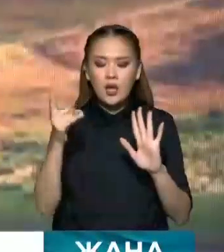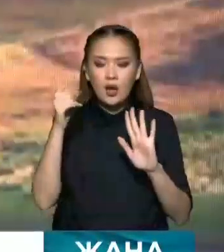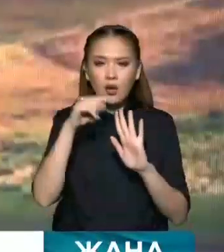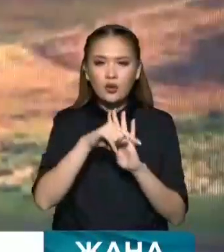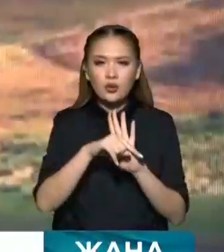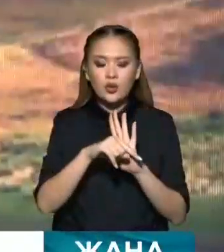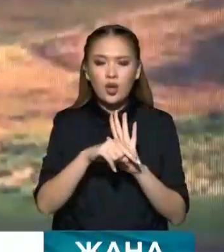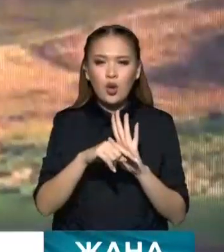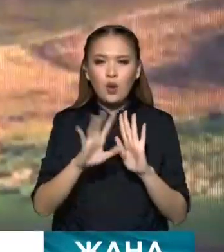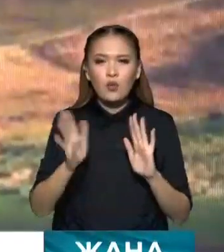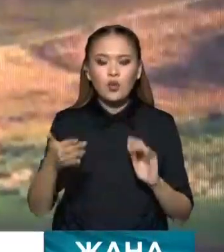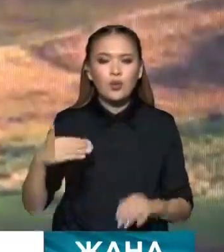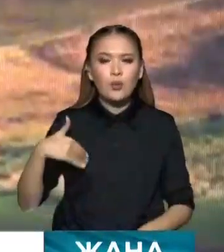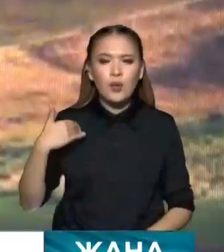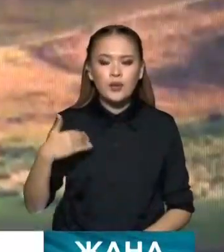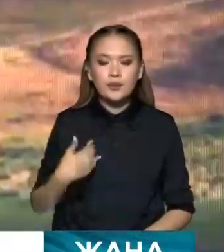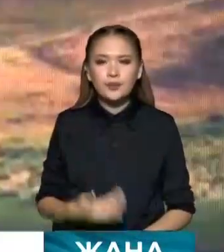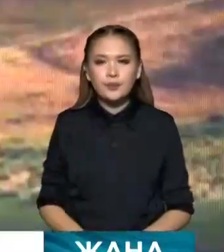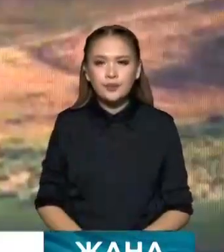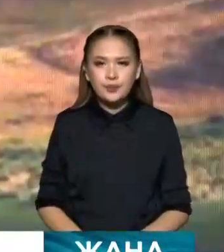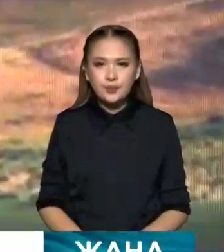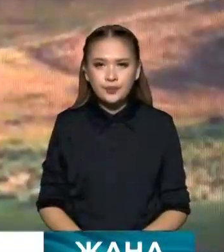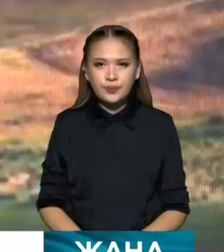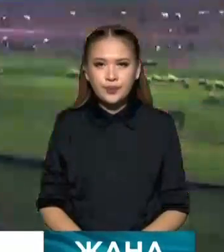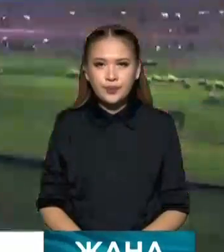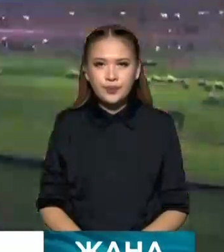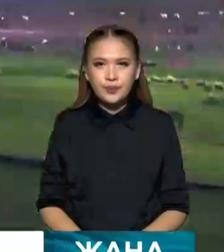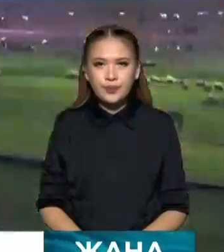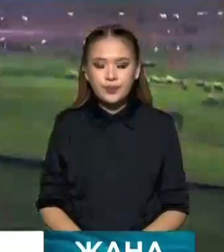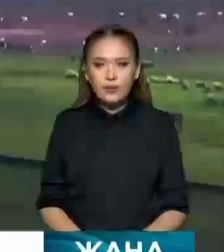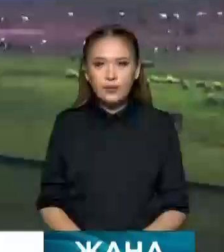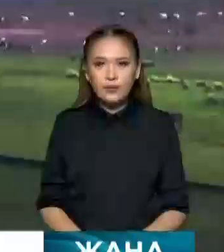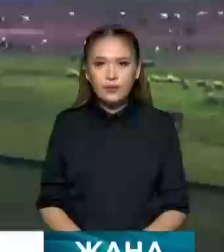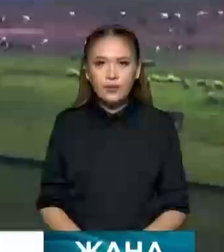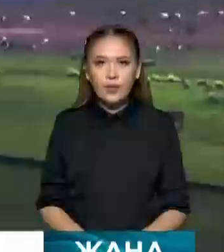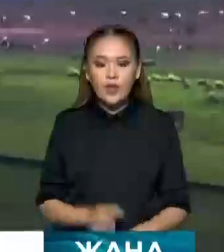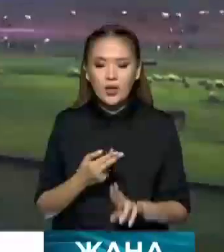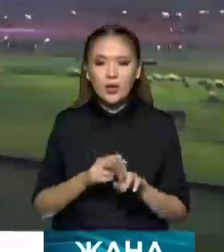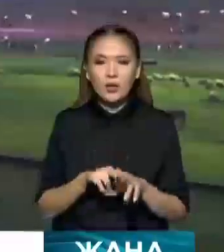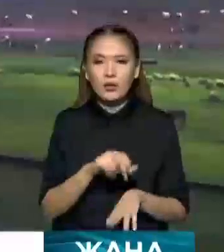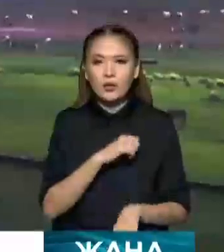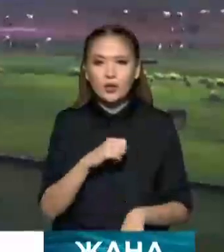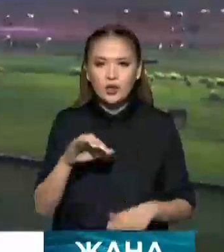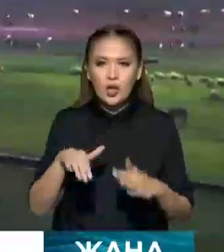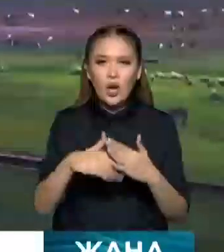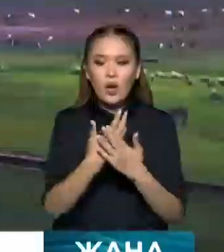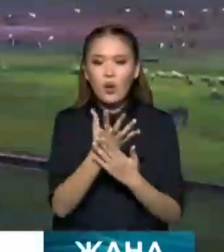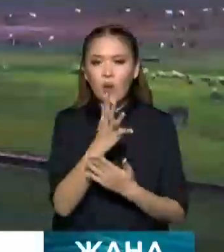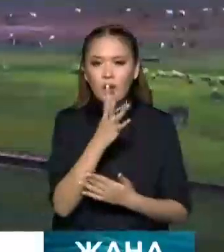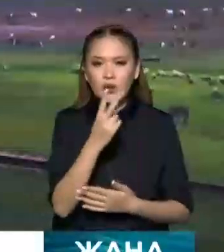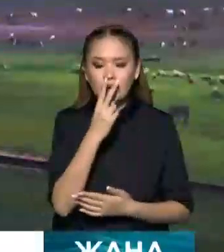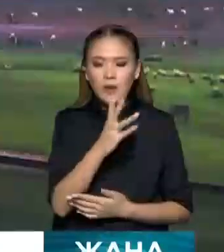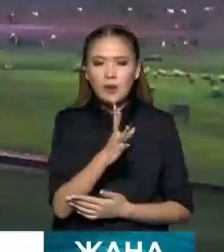потенциалын жақсы пайдаланады. Жаңағыдай өзіміз біз бердік жаңа уақыттың тілшілері